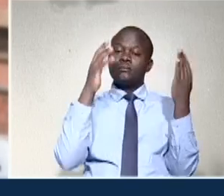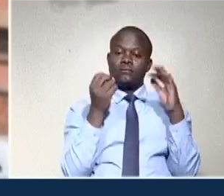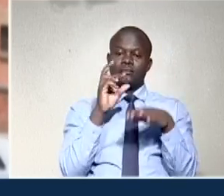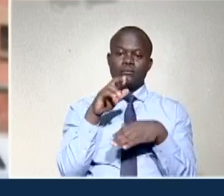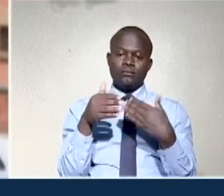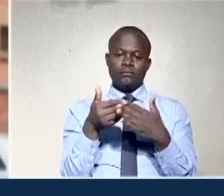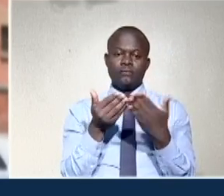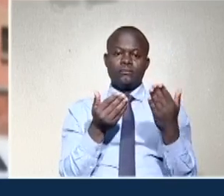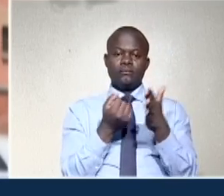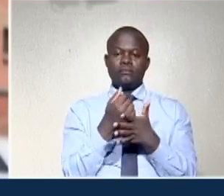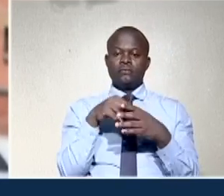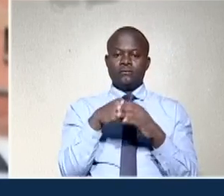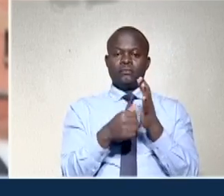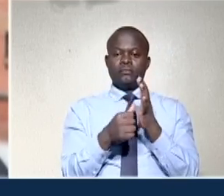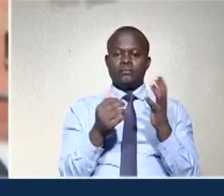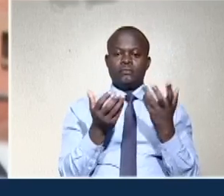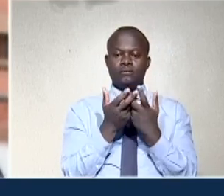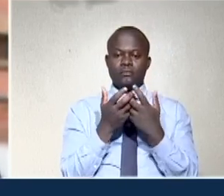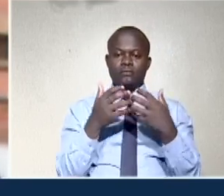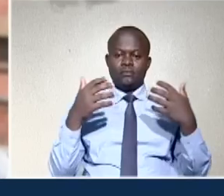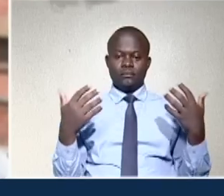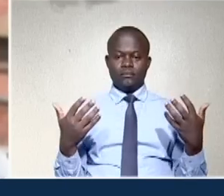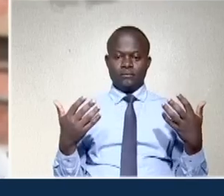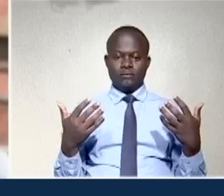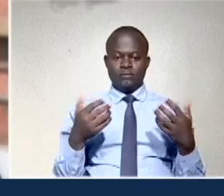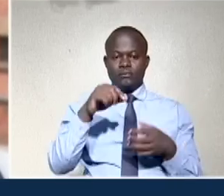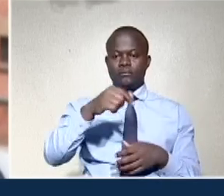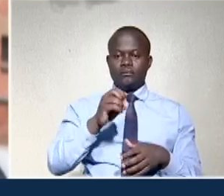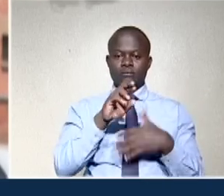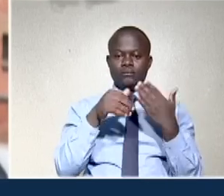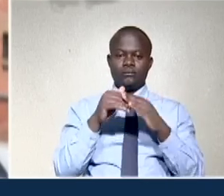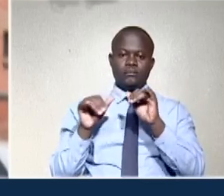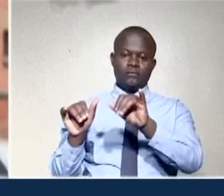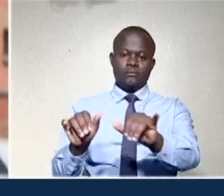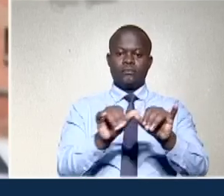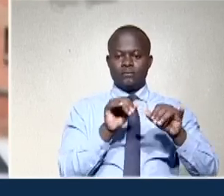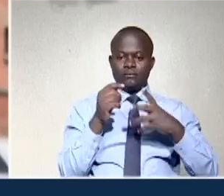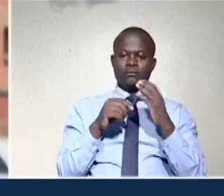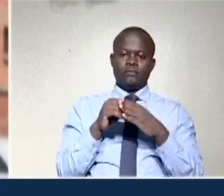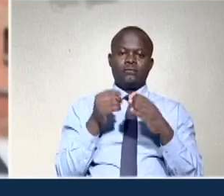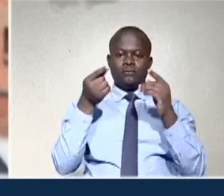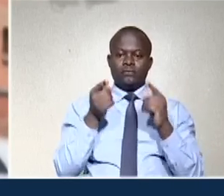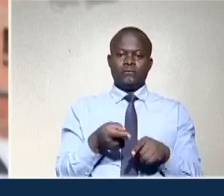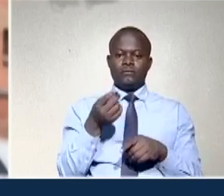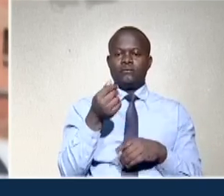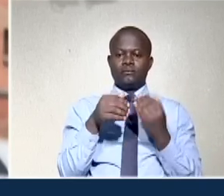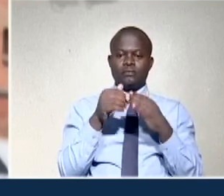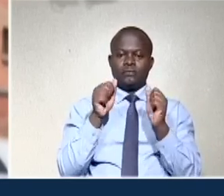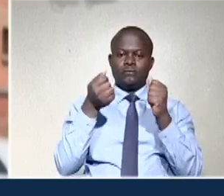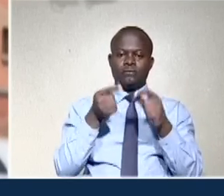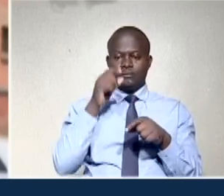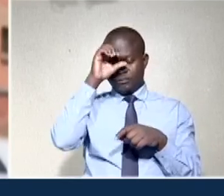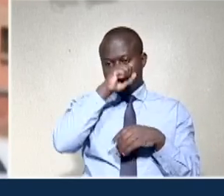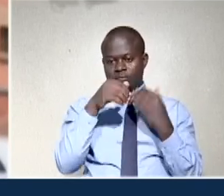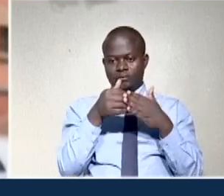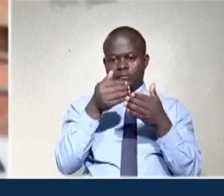se havutse mu bibazo mu bijyanye na karite cyangwa standards z'ibyasohotse amafaranga ashobora kubura akaba